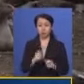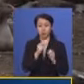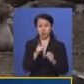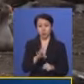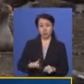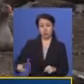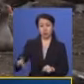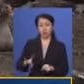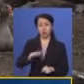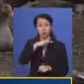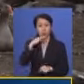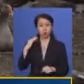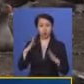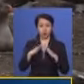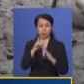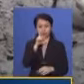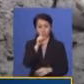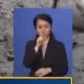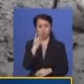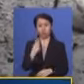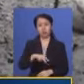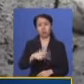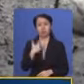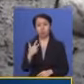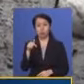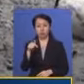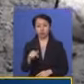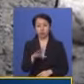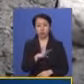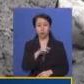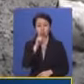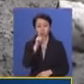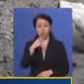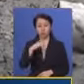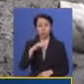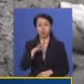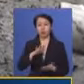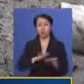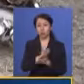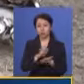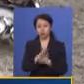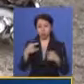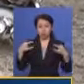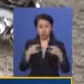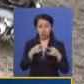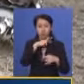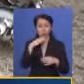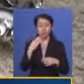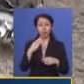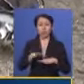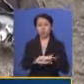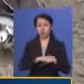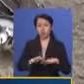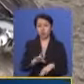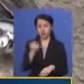районах отмечается падеж домашних пернатых. В 23 из них выявлен птичий грипп. Журналистов нашего телеканала, как и многих жителей